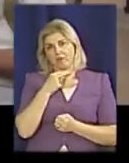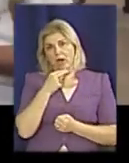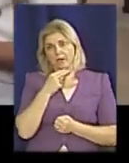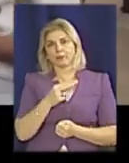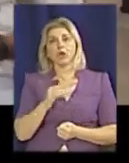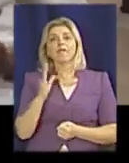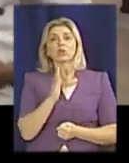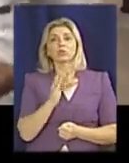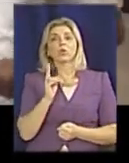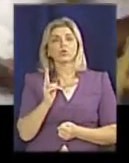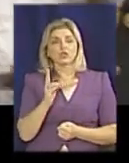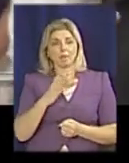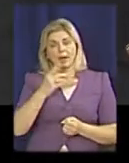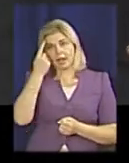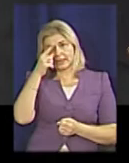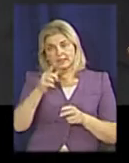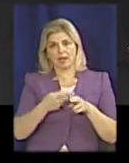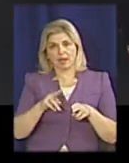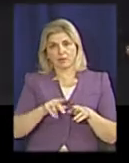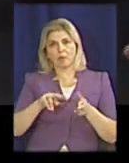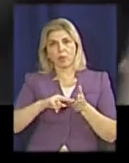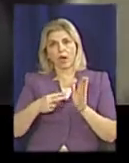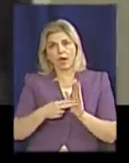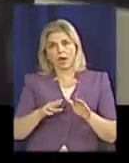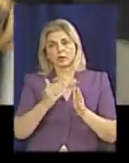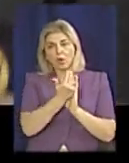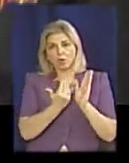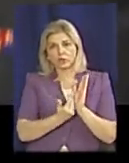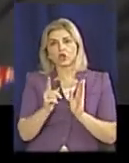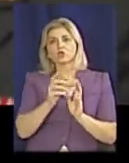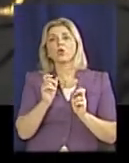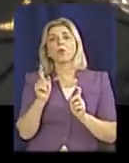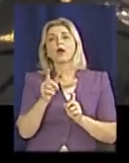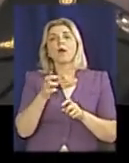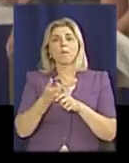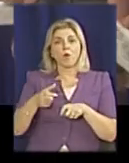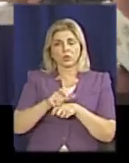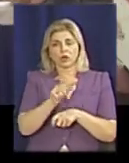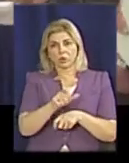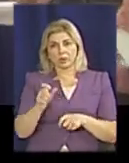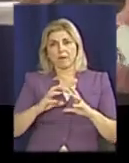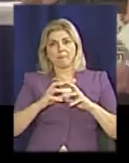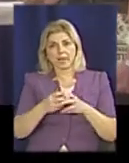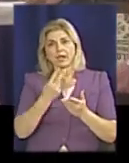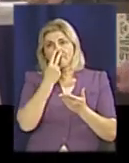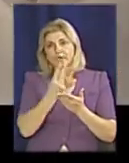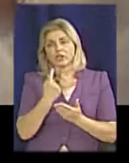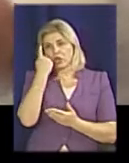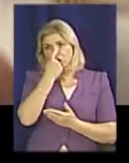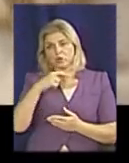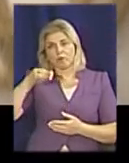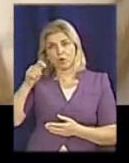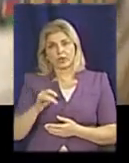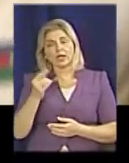Вікторія Кушнір, власне, і стала ініціатором цього проекту, аби якомога більше громадськості в Україні і у світі бачили обличчя війни та знали,